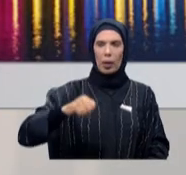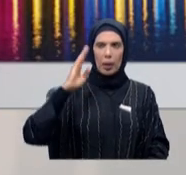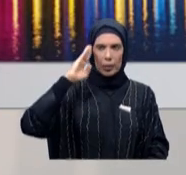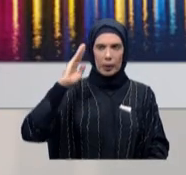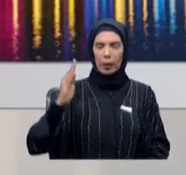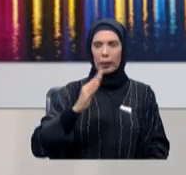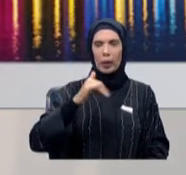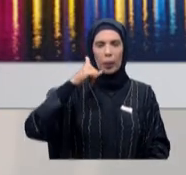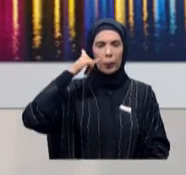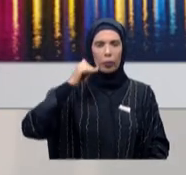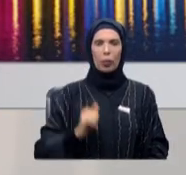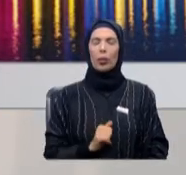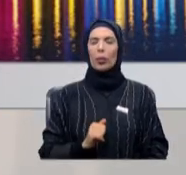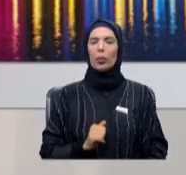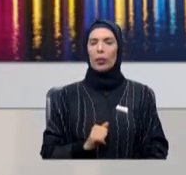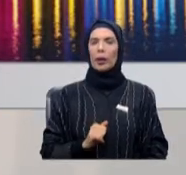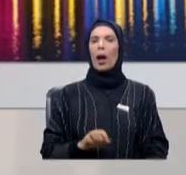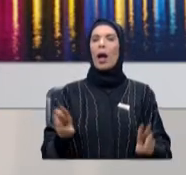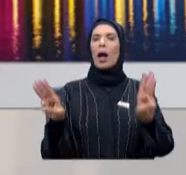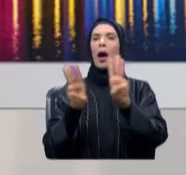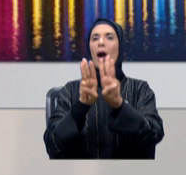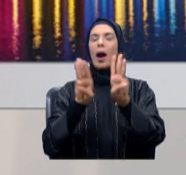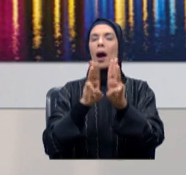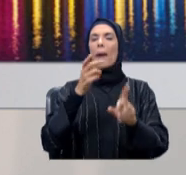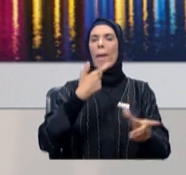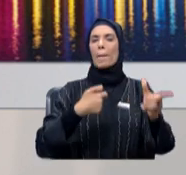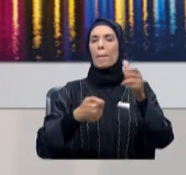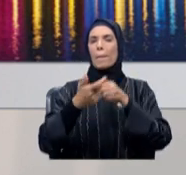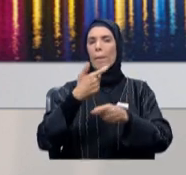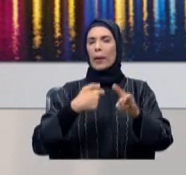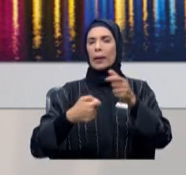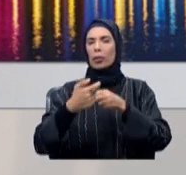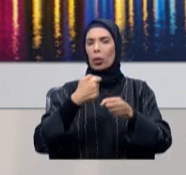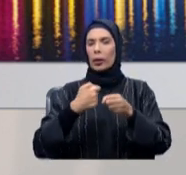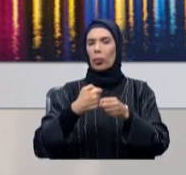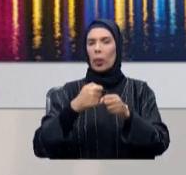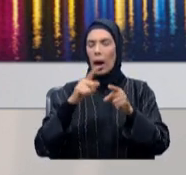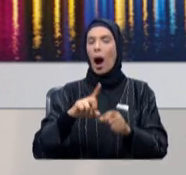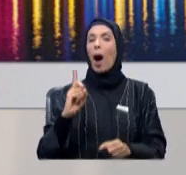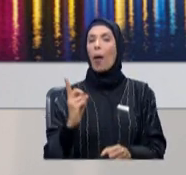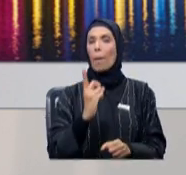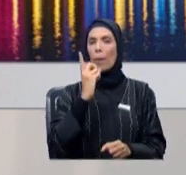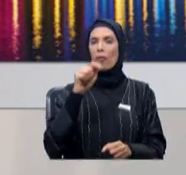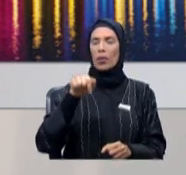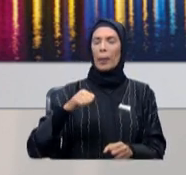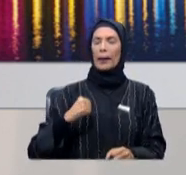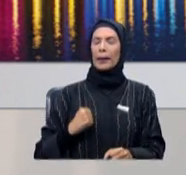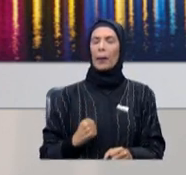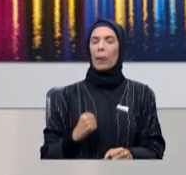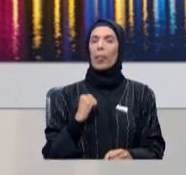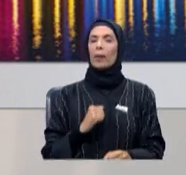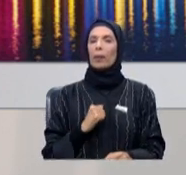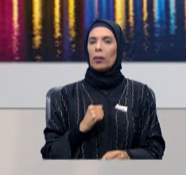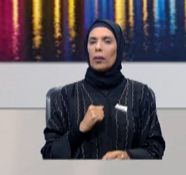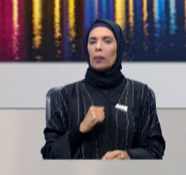للاستضافة. المجمع الإلكتروني mall.ph هو المجمع التجاري الإلكتروني الأول في مملكة البحرين، واللي يضم